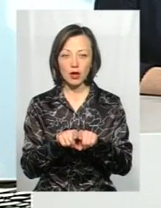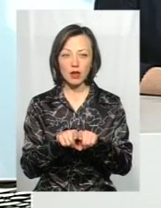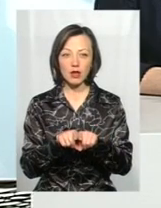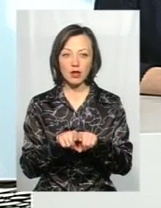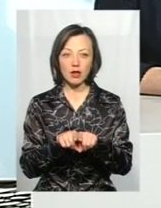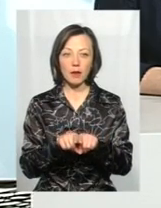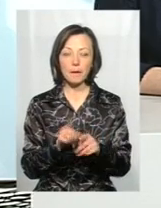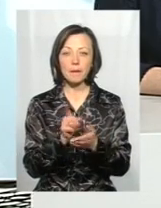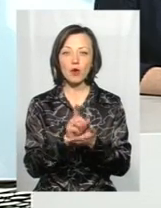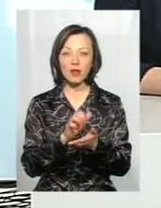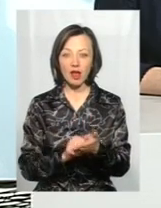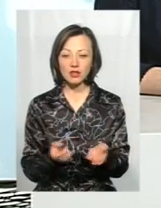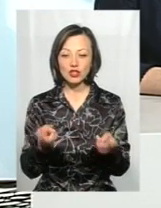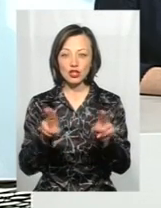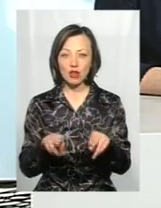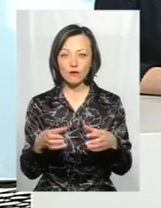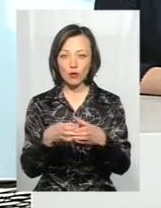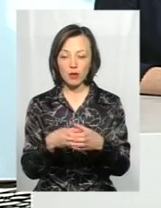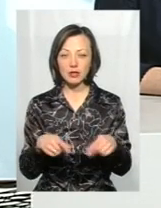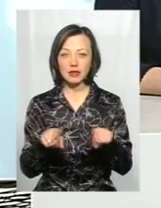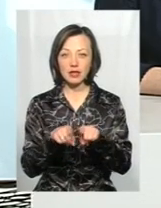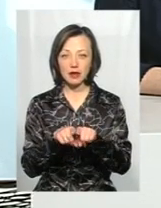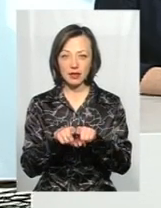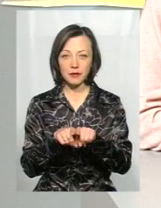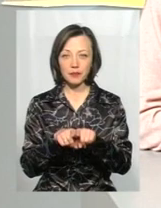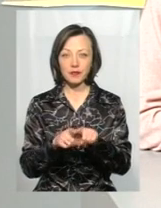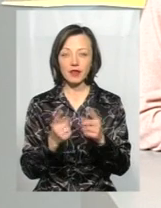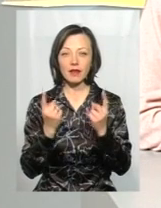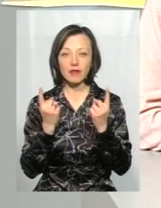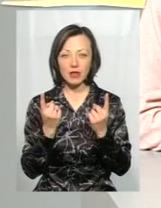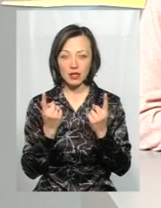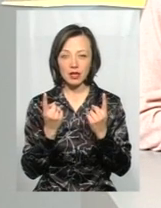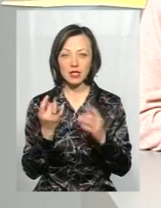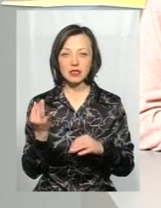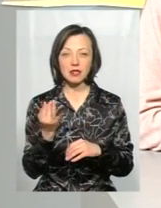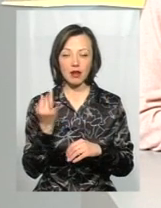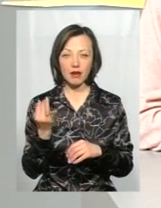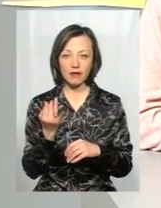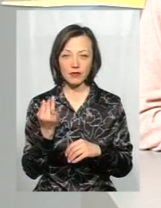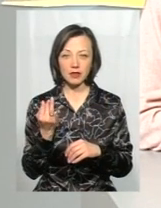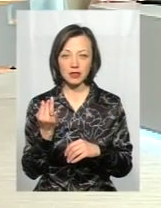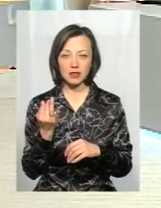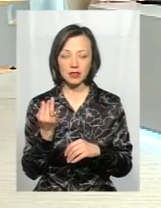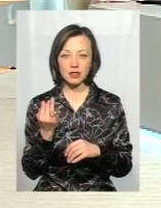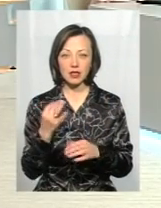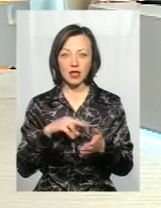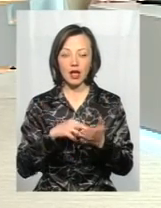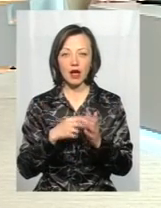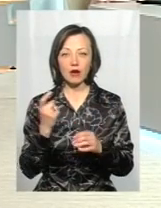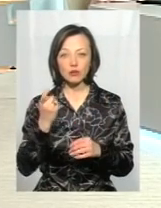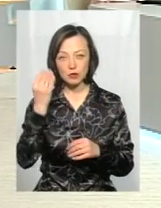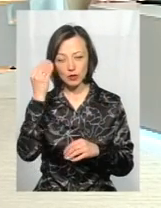буде залишатися в громаді. Тобто це такий великий, цікавий, з